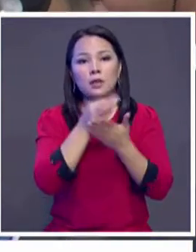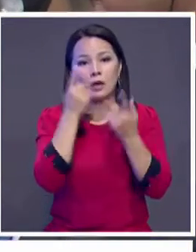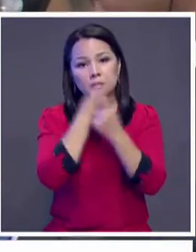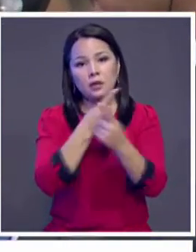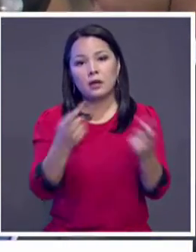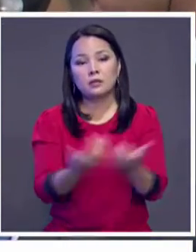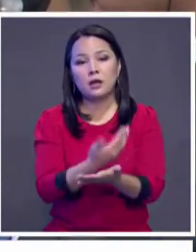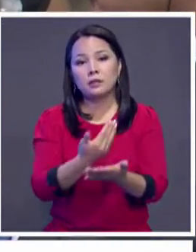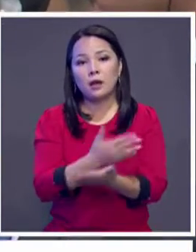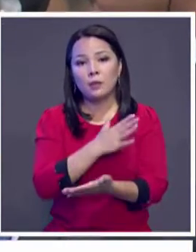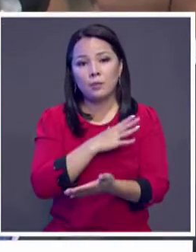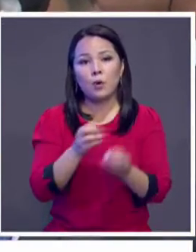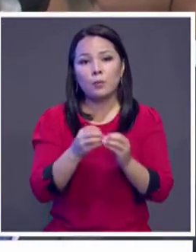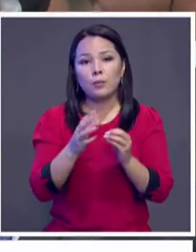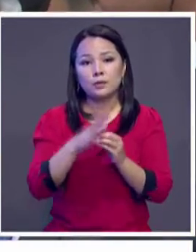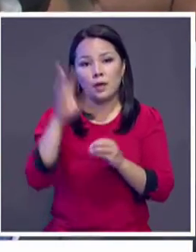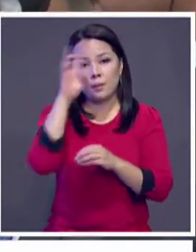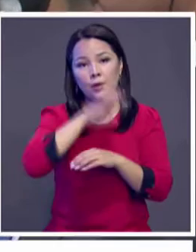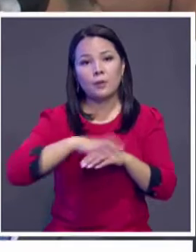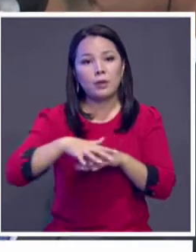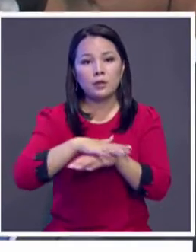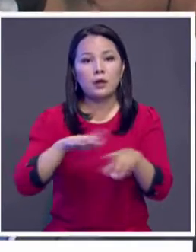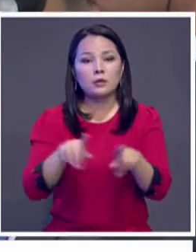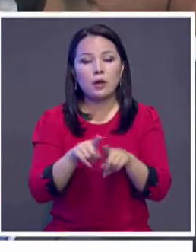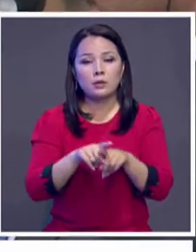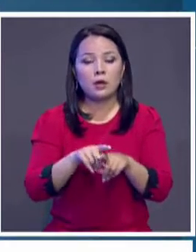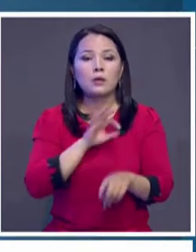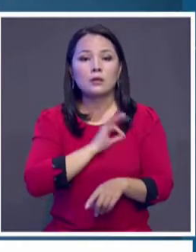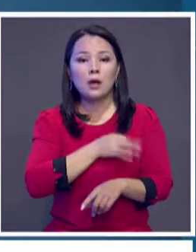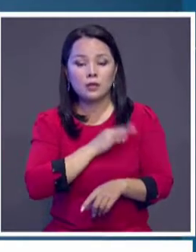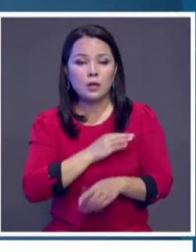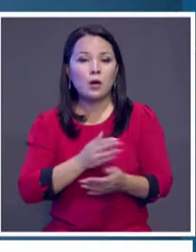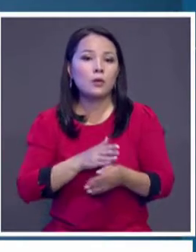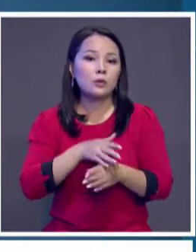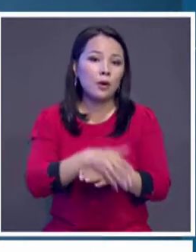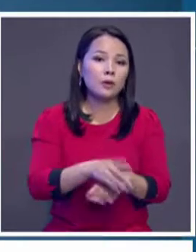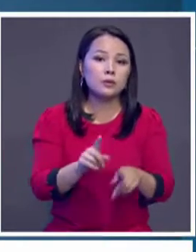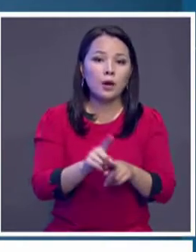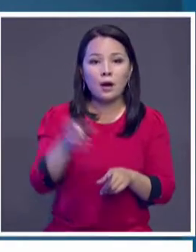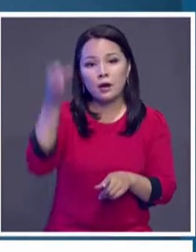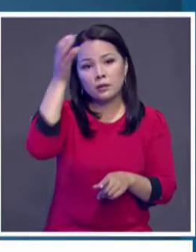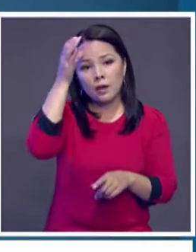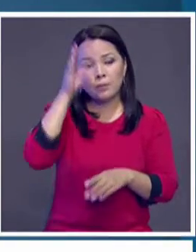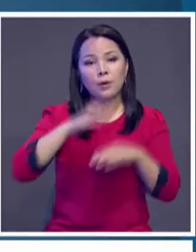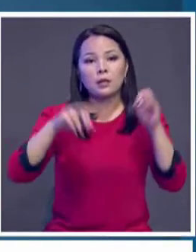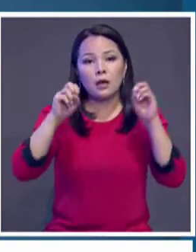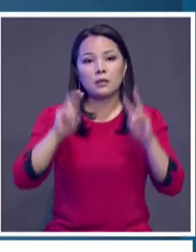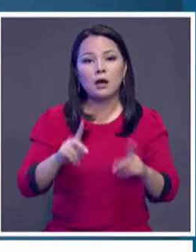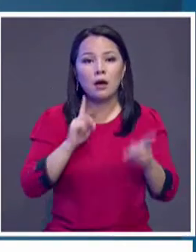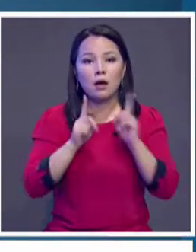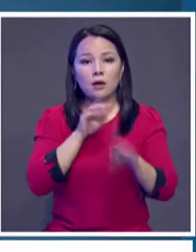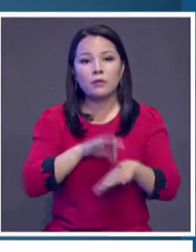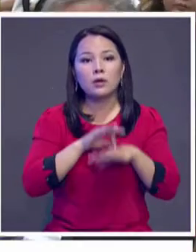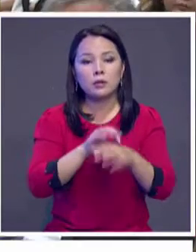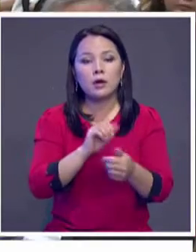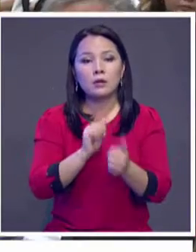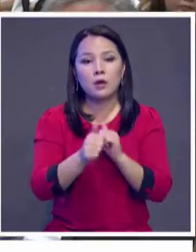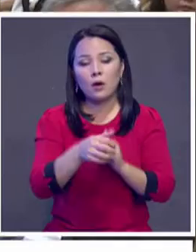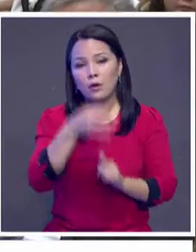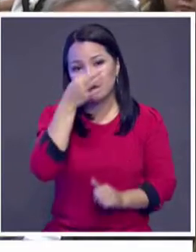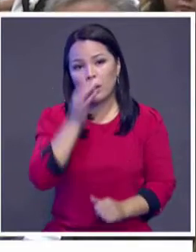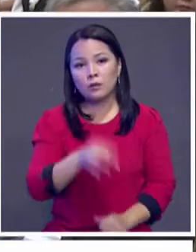15 мемлекеттен келген меймандар мен заңгерлер екі күн қатарынан ғылыми практикалық конференция аясында пікір